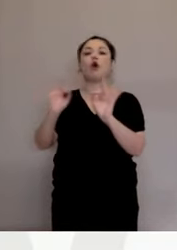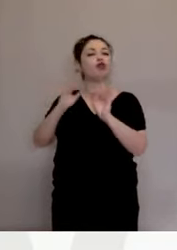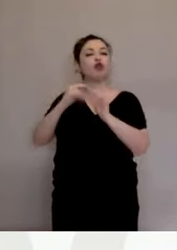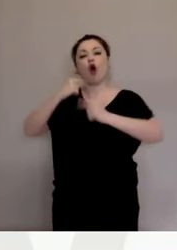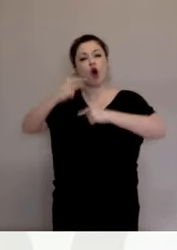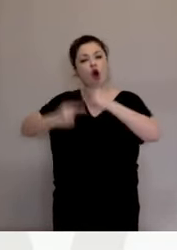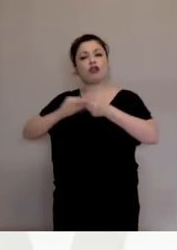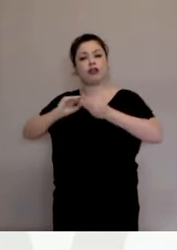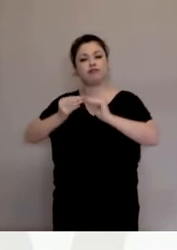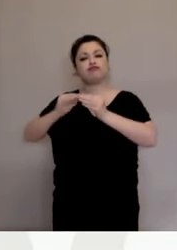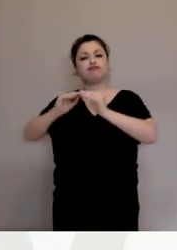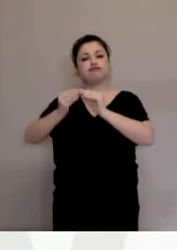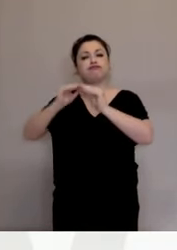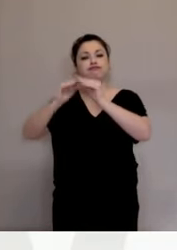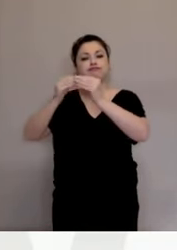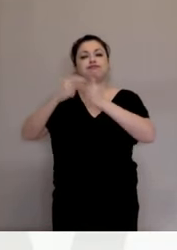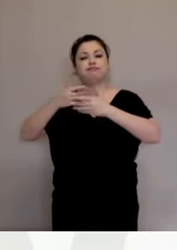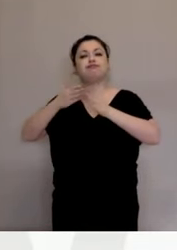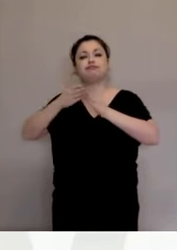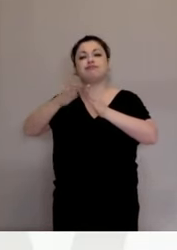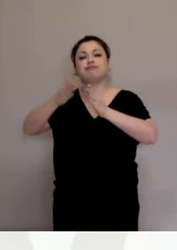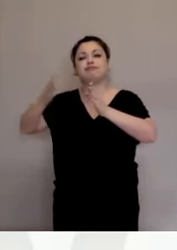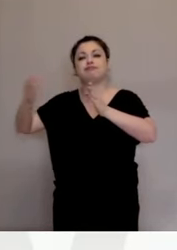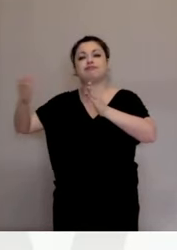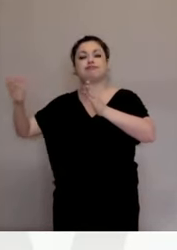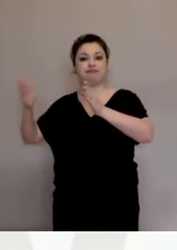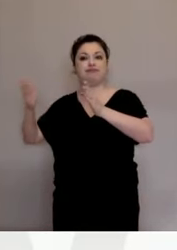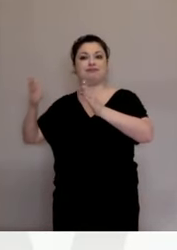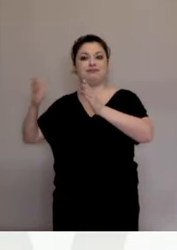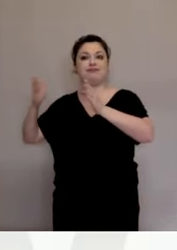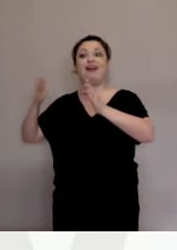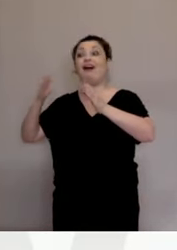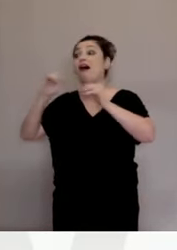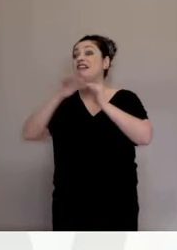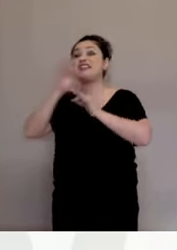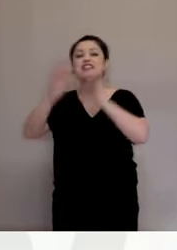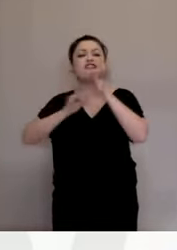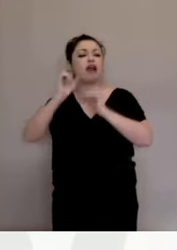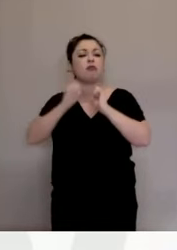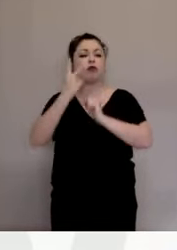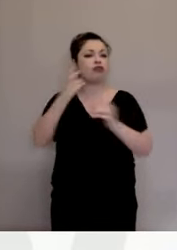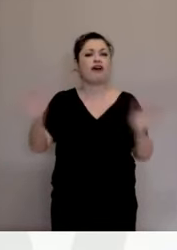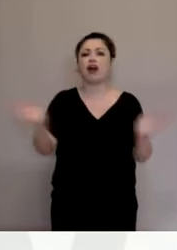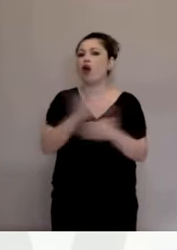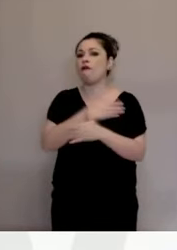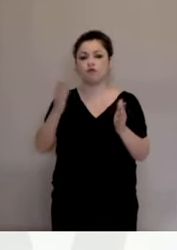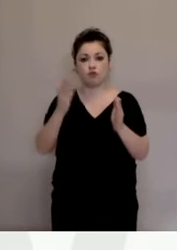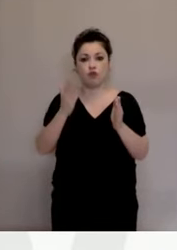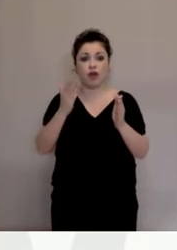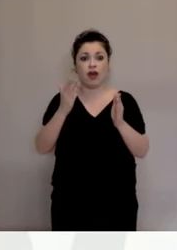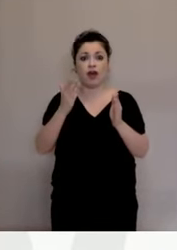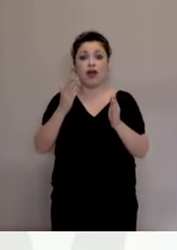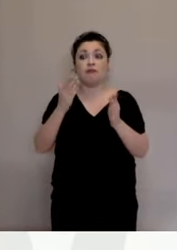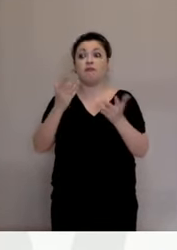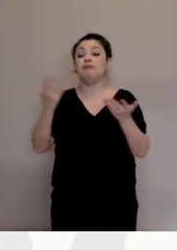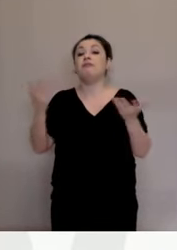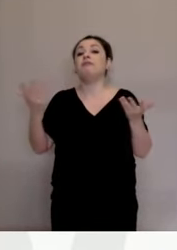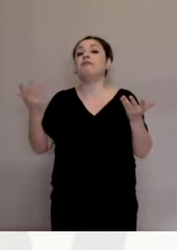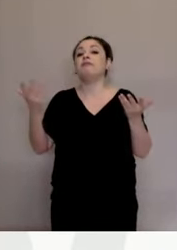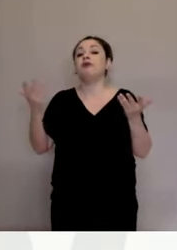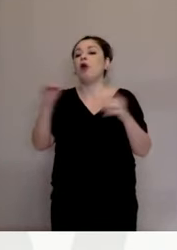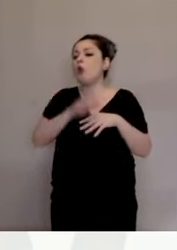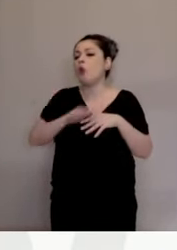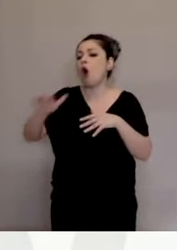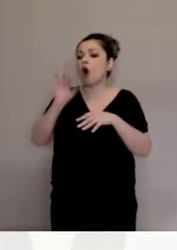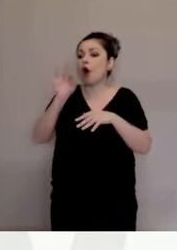senso disseminato da trovare ovunque e in nessun luogo. Io lascio la parola